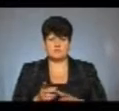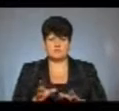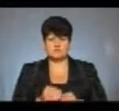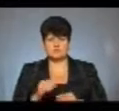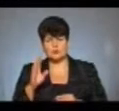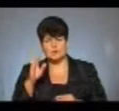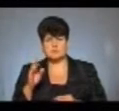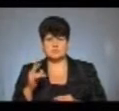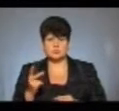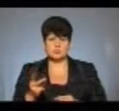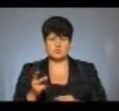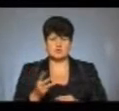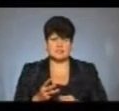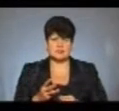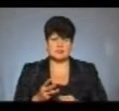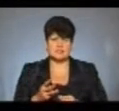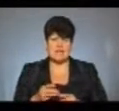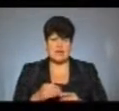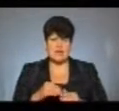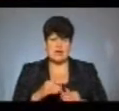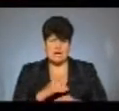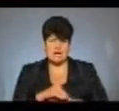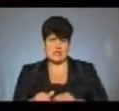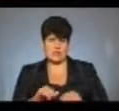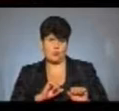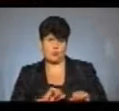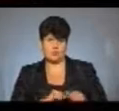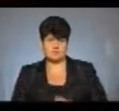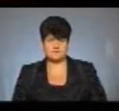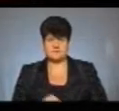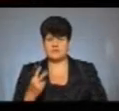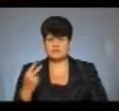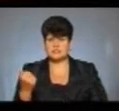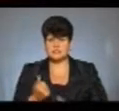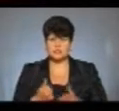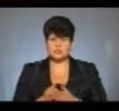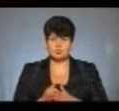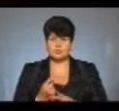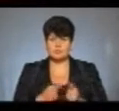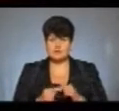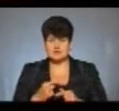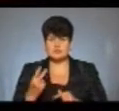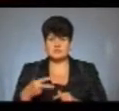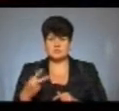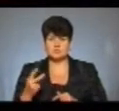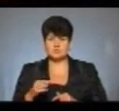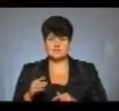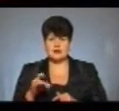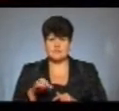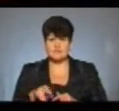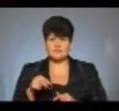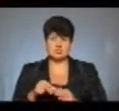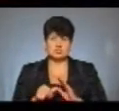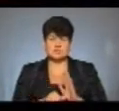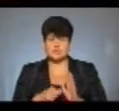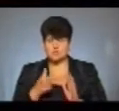других, на третіх лініях оборони. За 2 тижні до демобілізації 22 травня